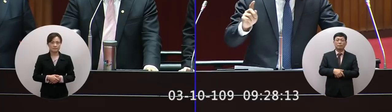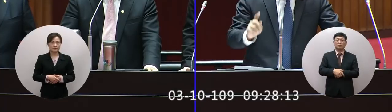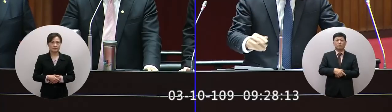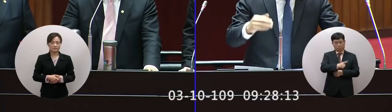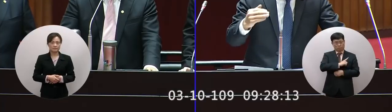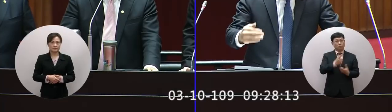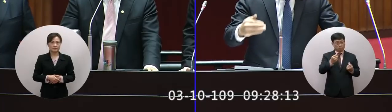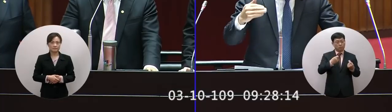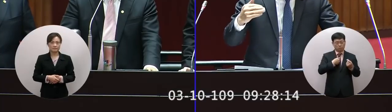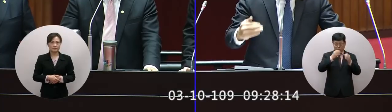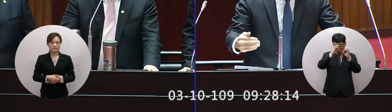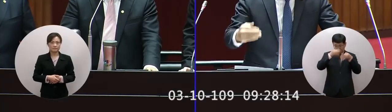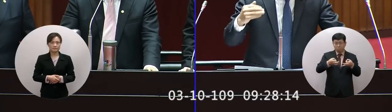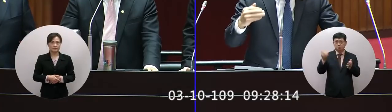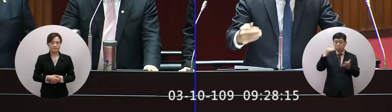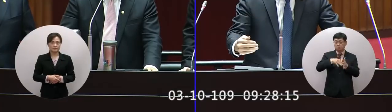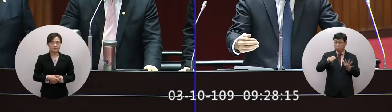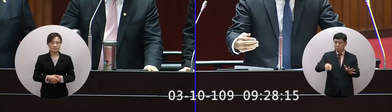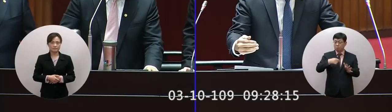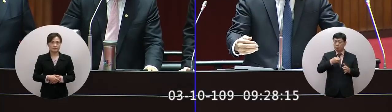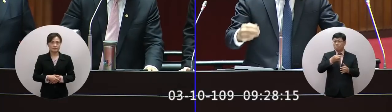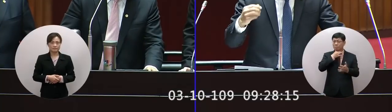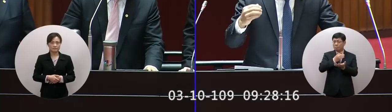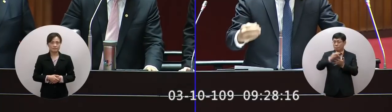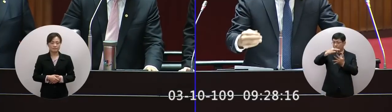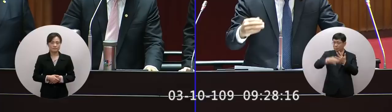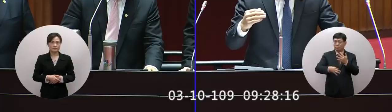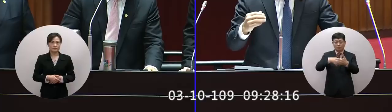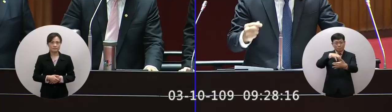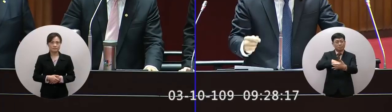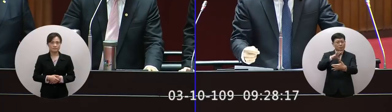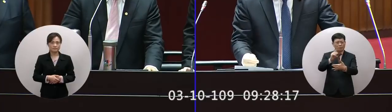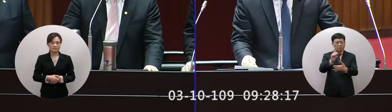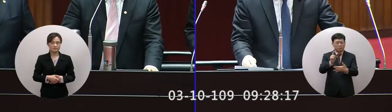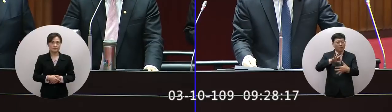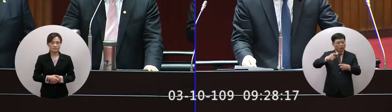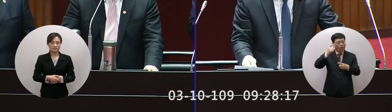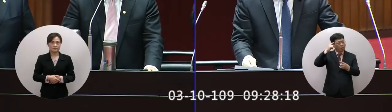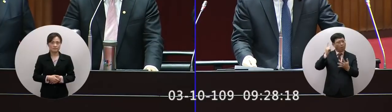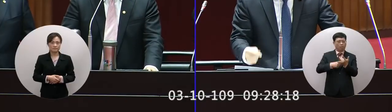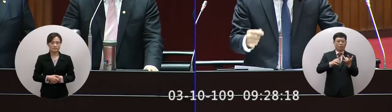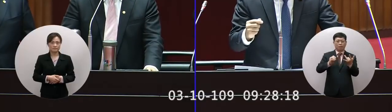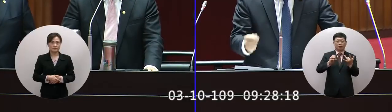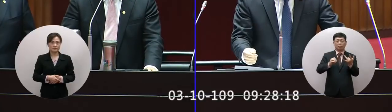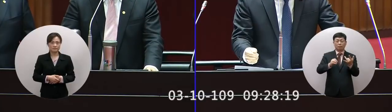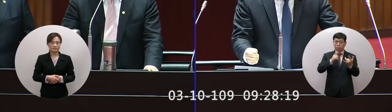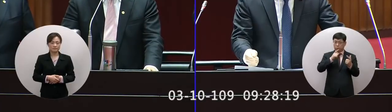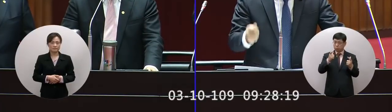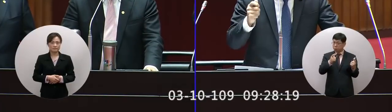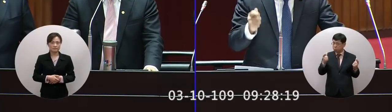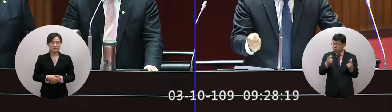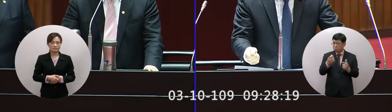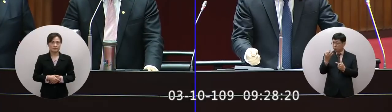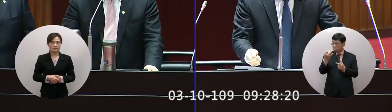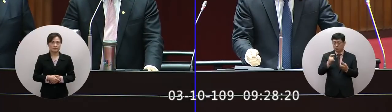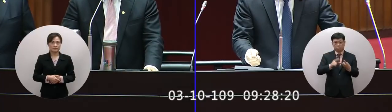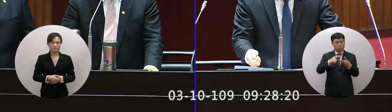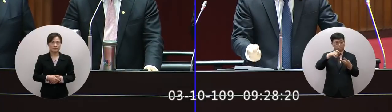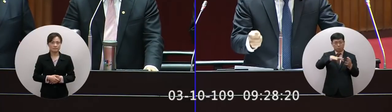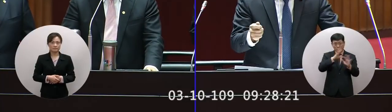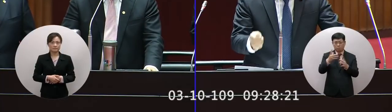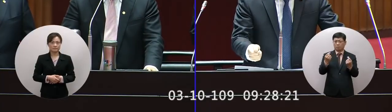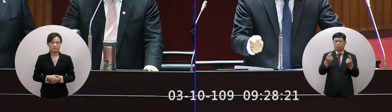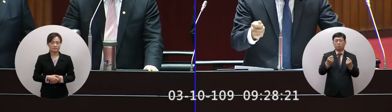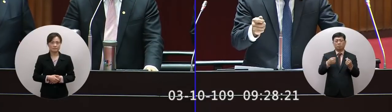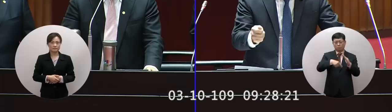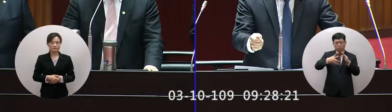啊，你也必须去检讨，到底在这个纾困条例里面有没有哪一些当初没想到的，规模上也好，内容上